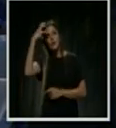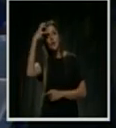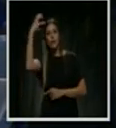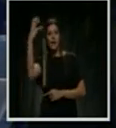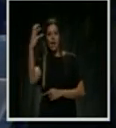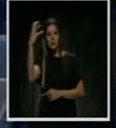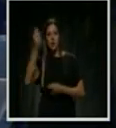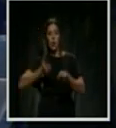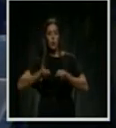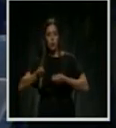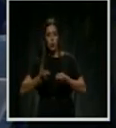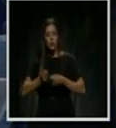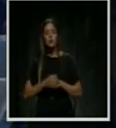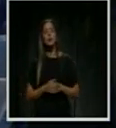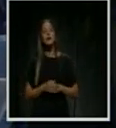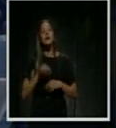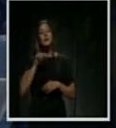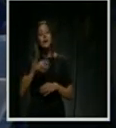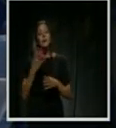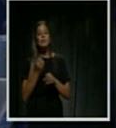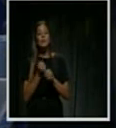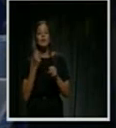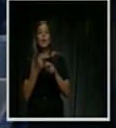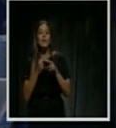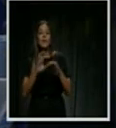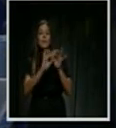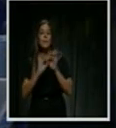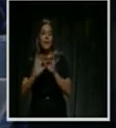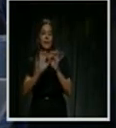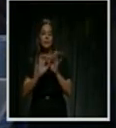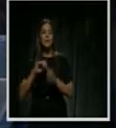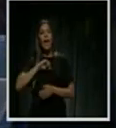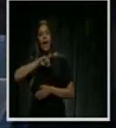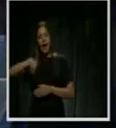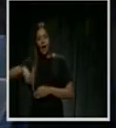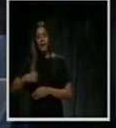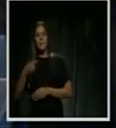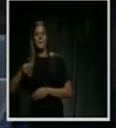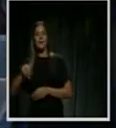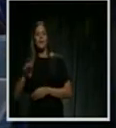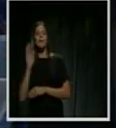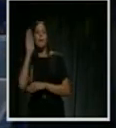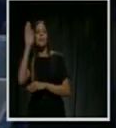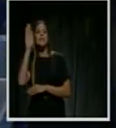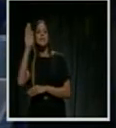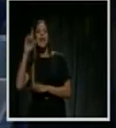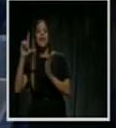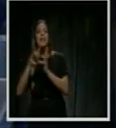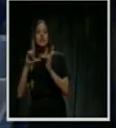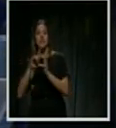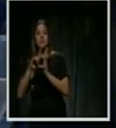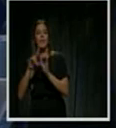dan nistgħu nażluh u nagħmluh il-kol flimkien. Ressaqna anke bozz ta' liġi ta' 12 liġi fil-Parlament x'għamel